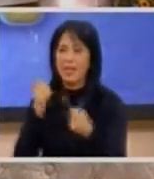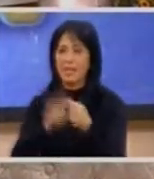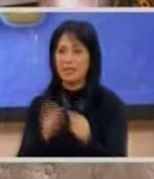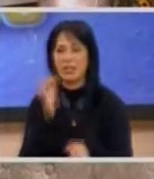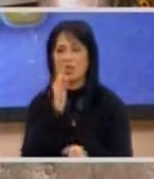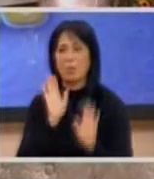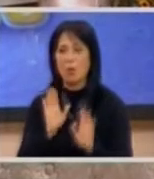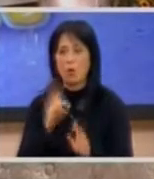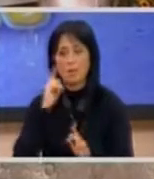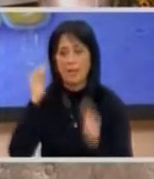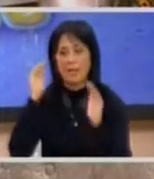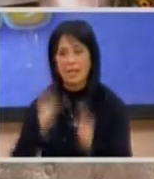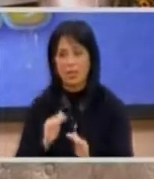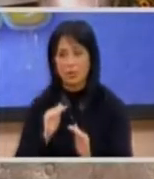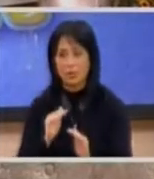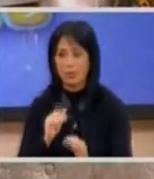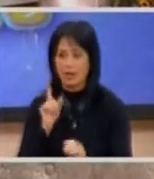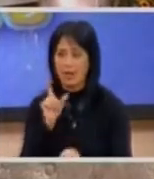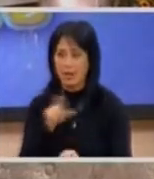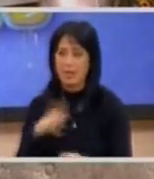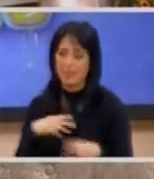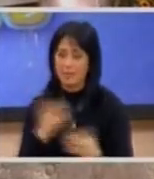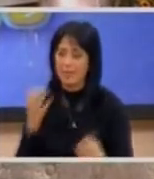მხოლოდ სმენადაქვეითებულებს და სამწუხაროდ. დიდი